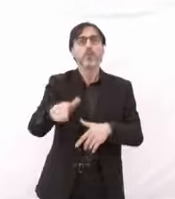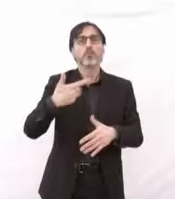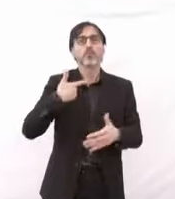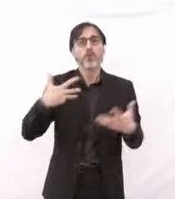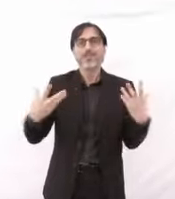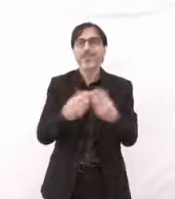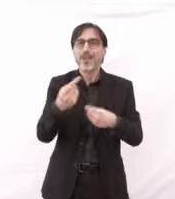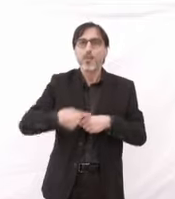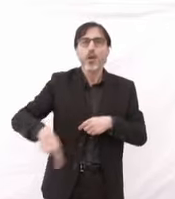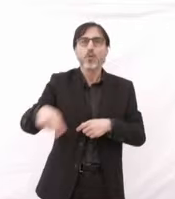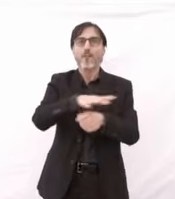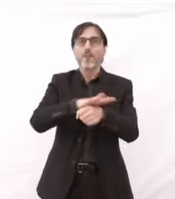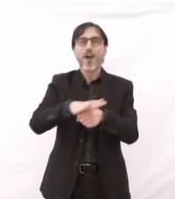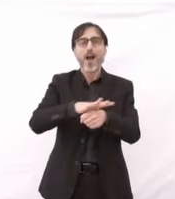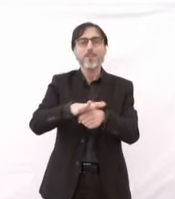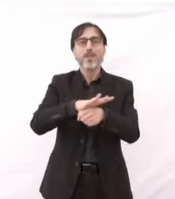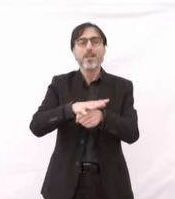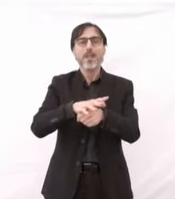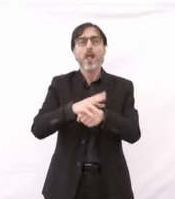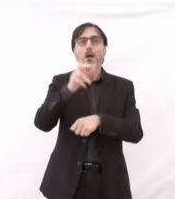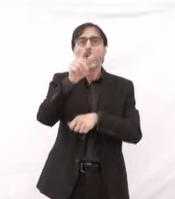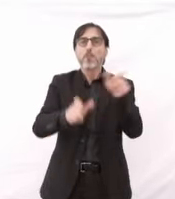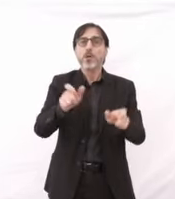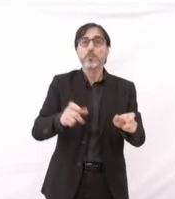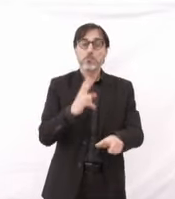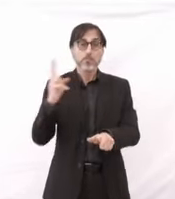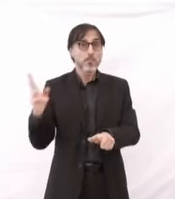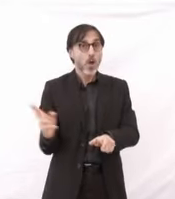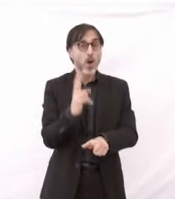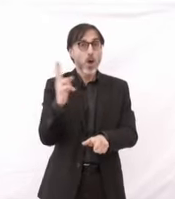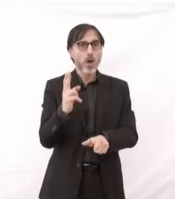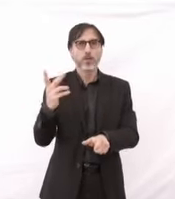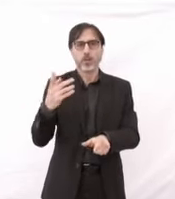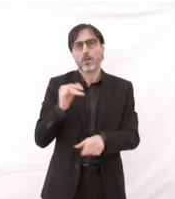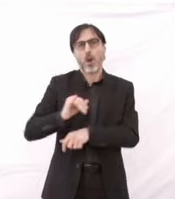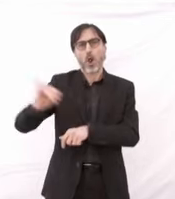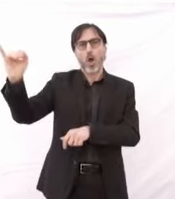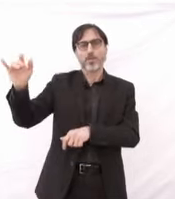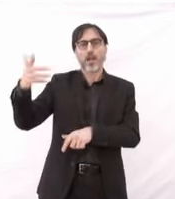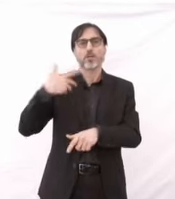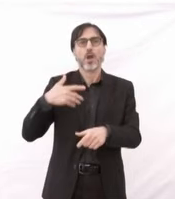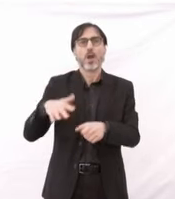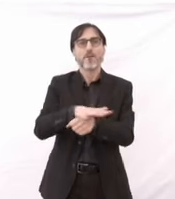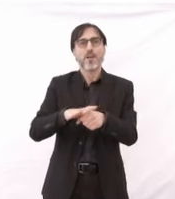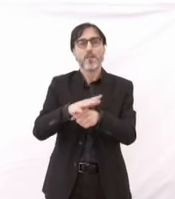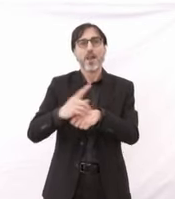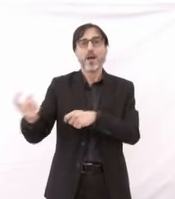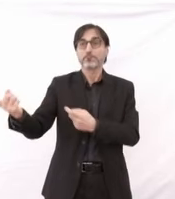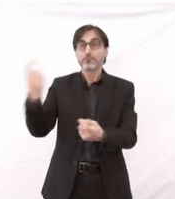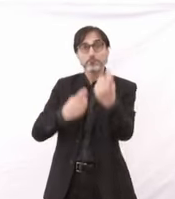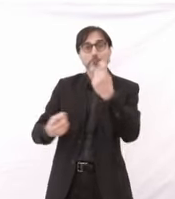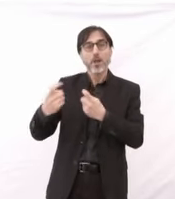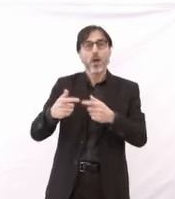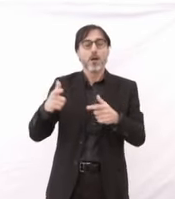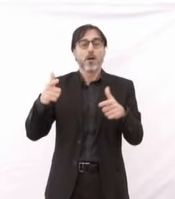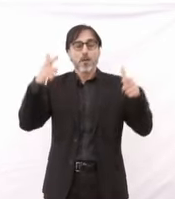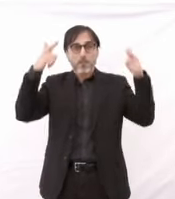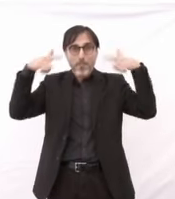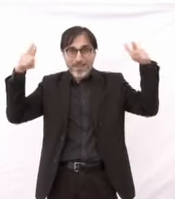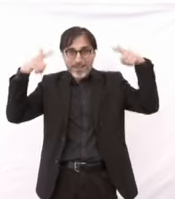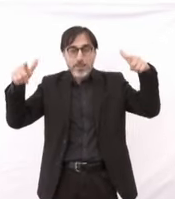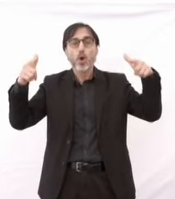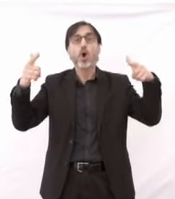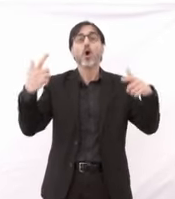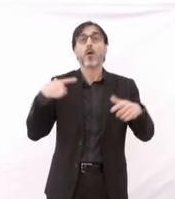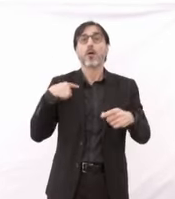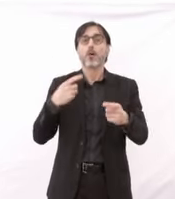noi anche dei familiari di vittime che arrivano da lontano, abbiamo dei familiari che arrivano dal Messico, abbiamo dei familiari